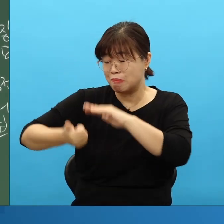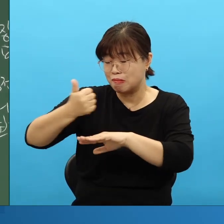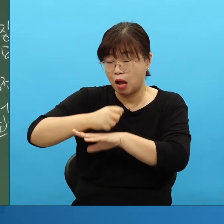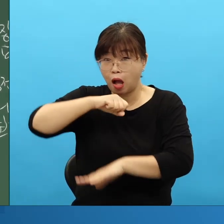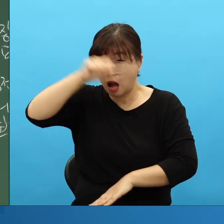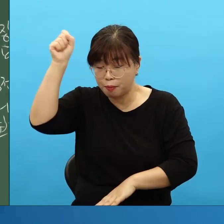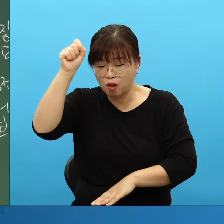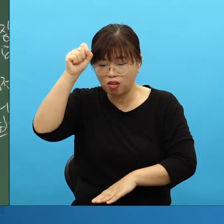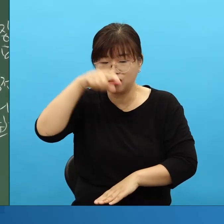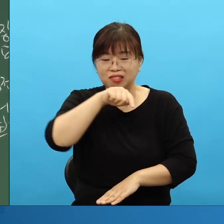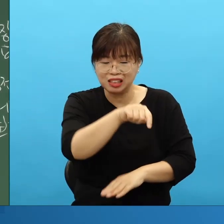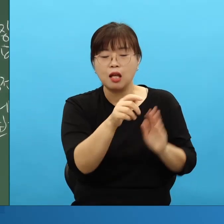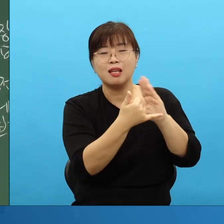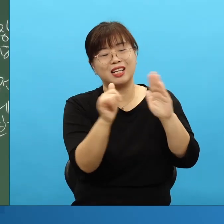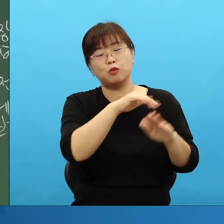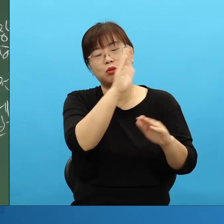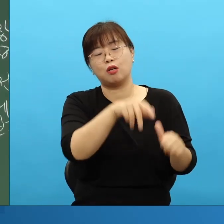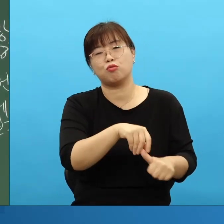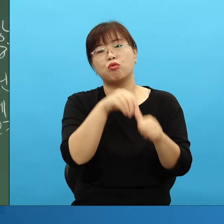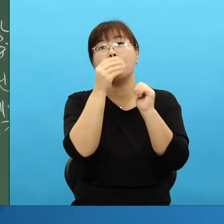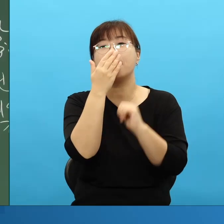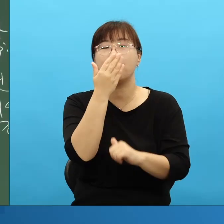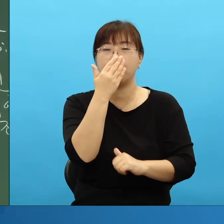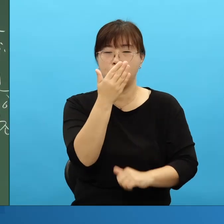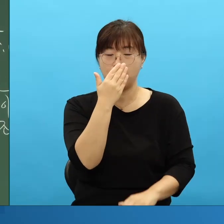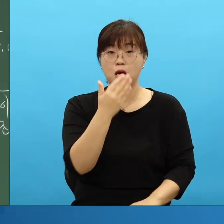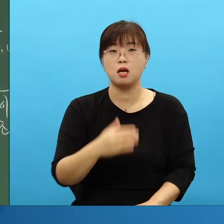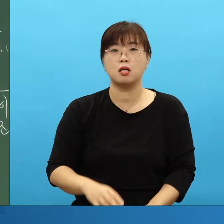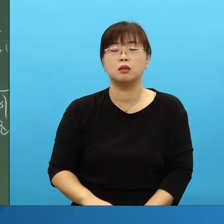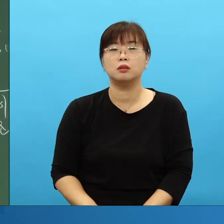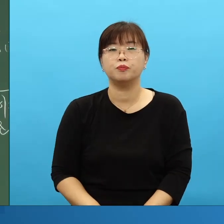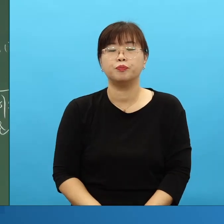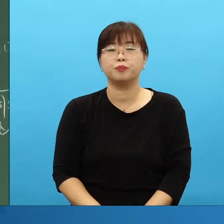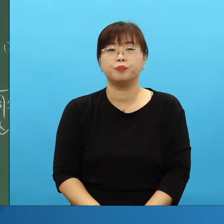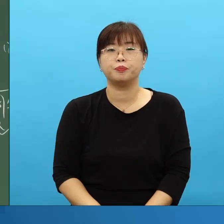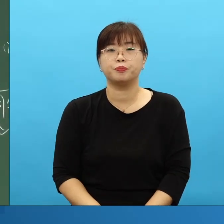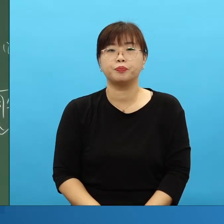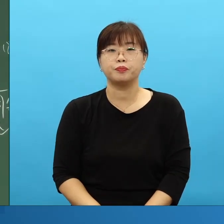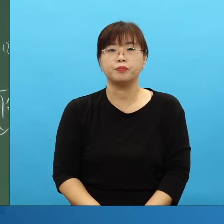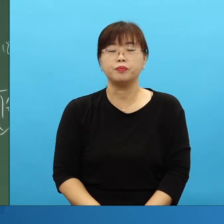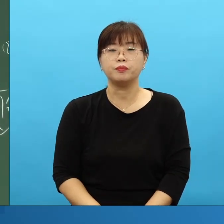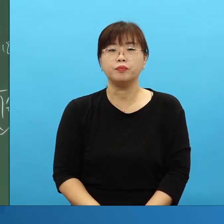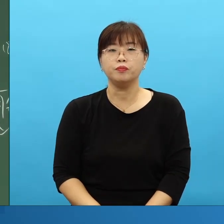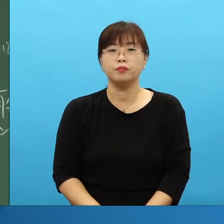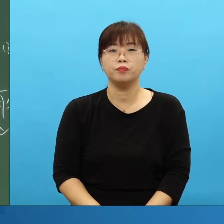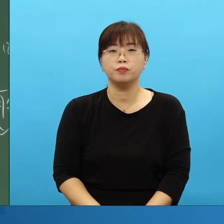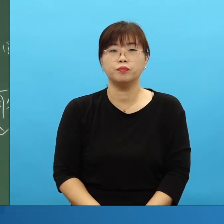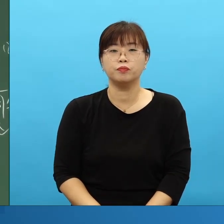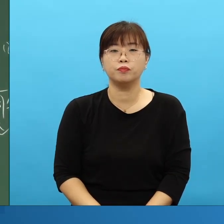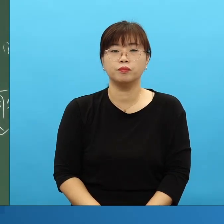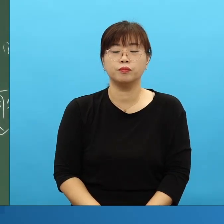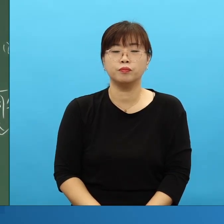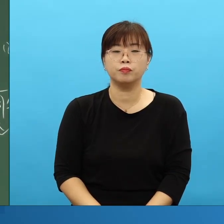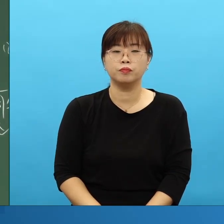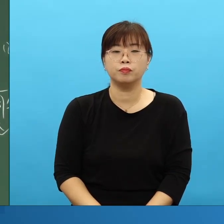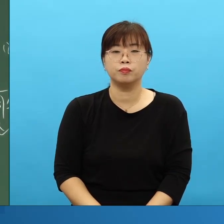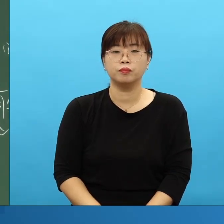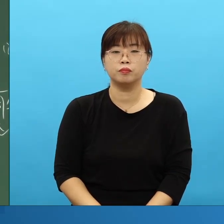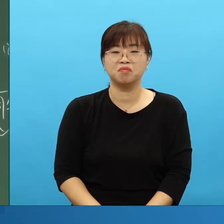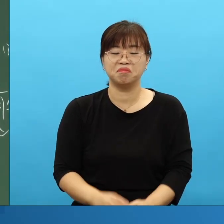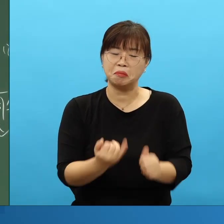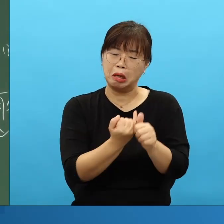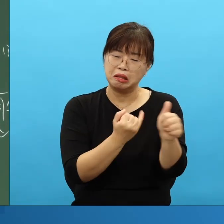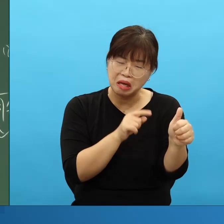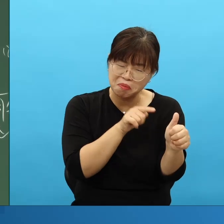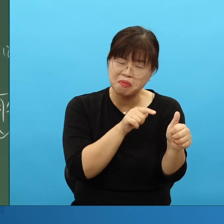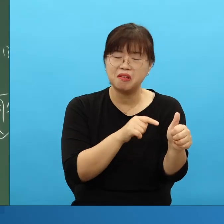my family is this way, but it doesn't matter. Once you receive answers, no matter how poor of a family environment you may be in, it won't 그, be a problem 남편, for you. 남편, 아내 핑계 댈 거